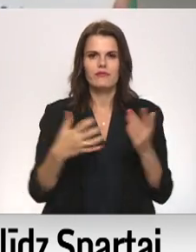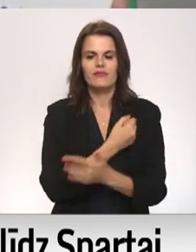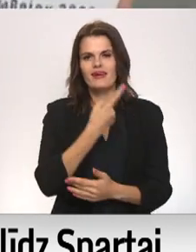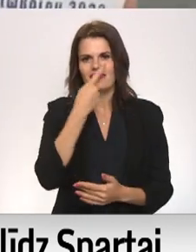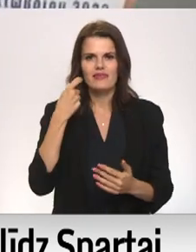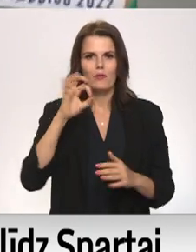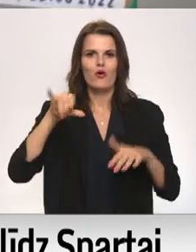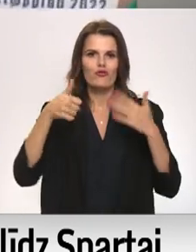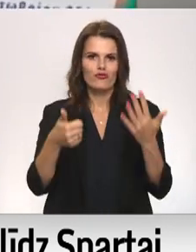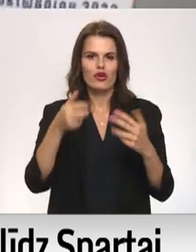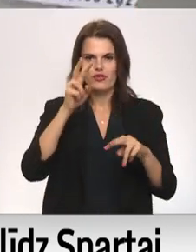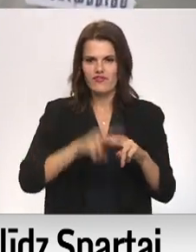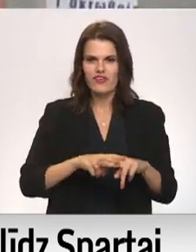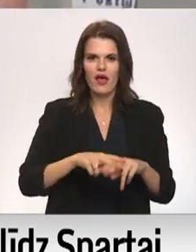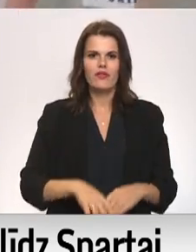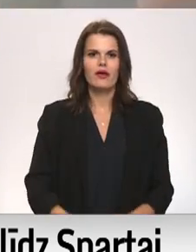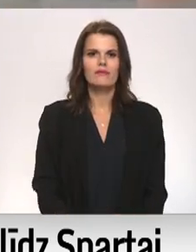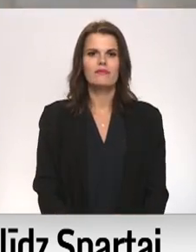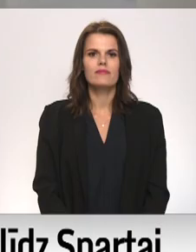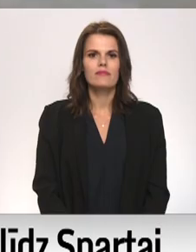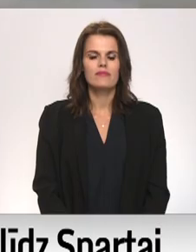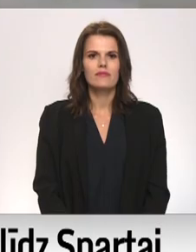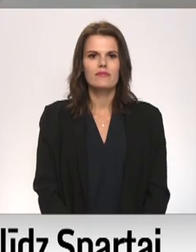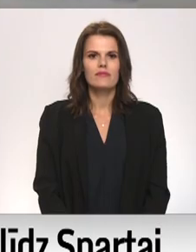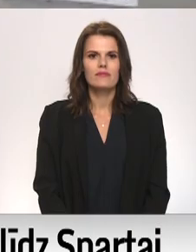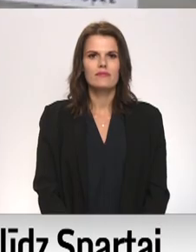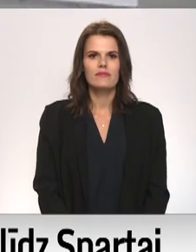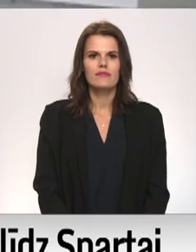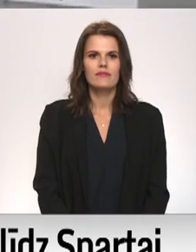106. Vietu. Sandra Paegļkalne, Kaspars Daņiļevičs, Vidusdaugavas televīzija.